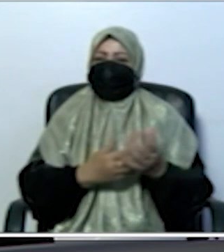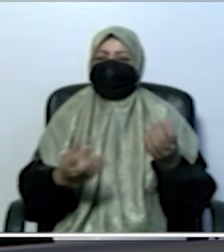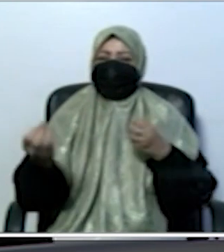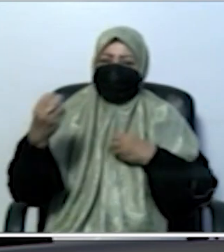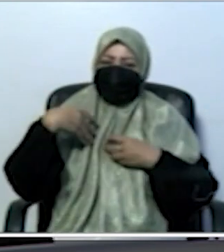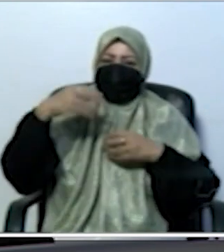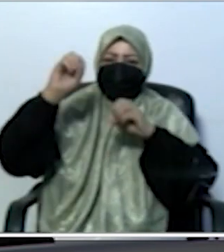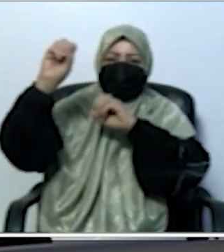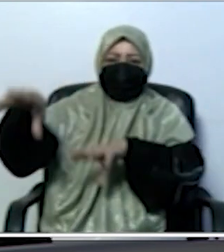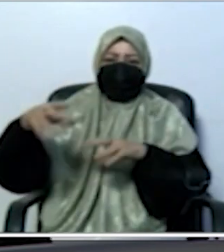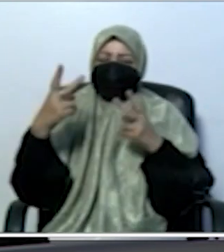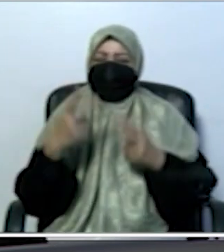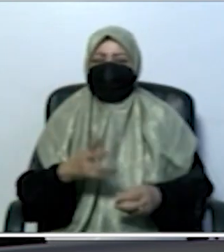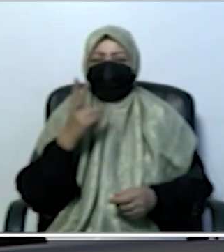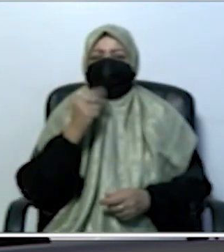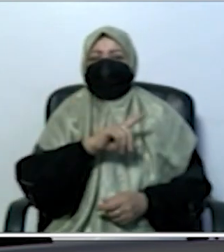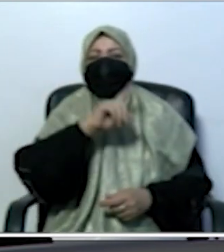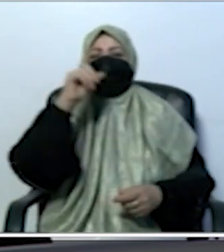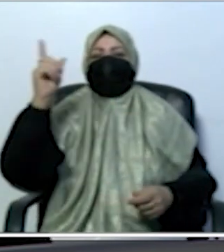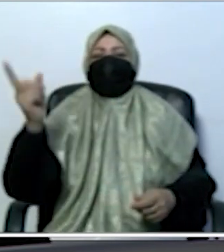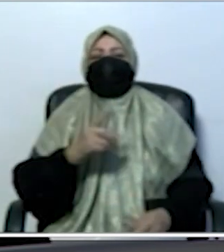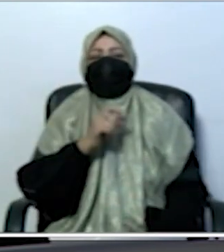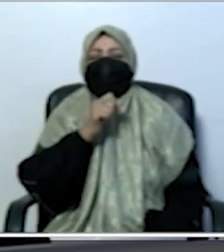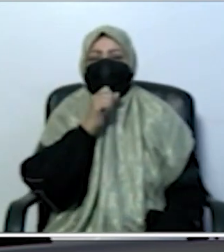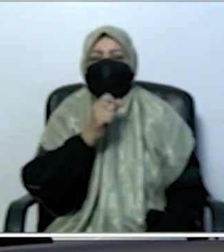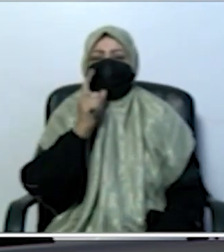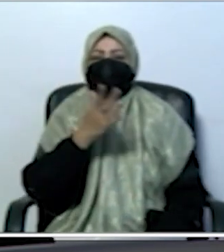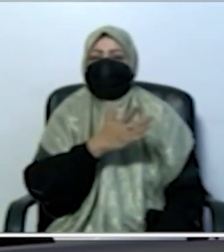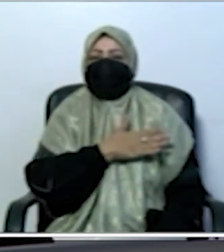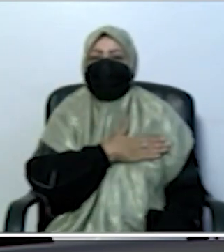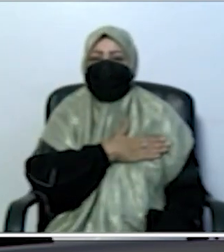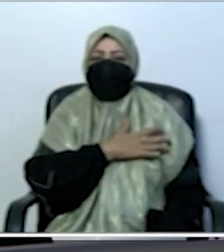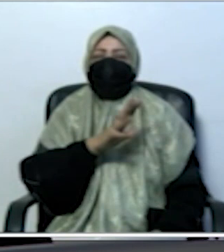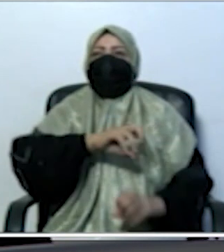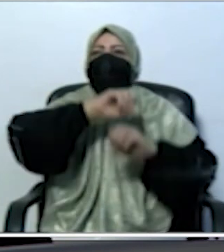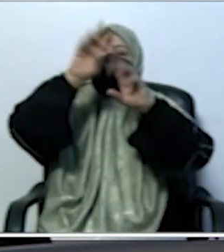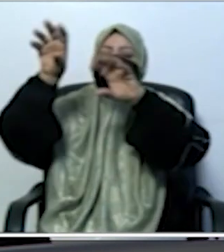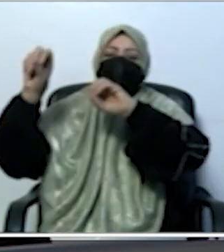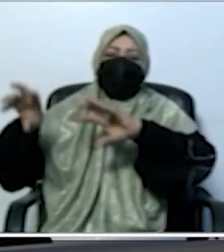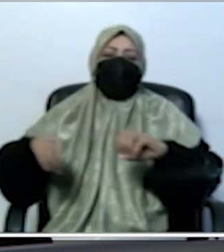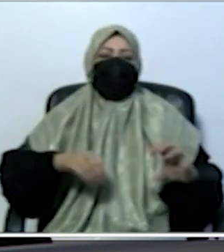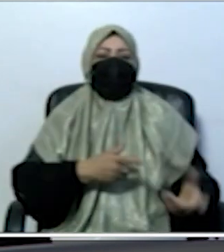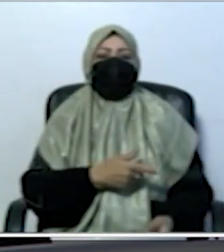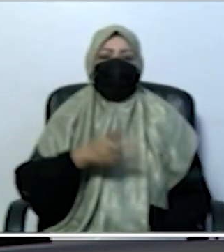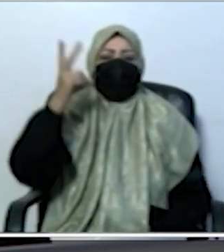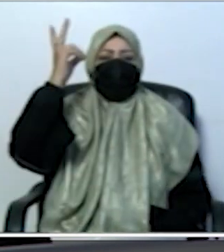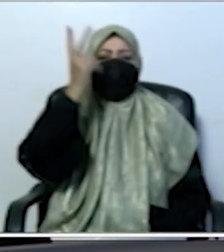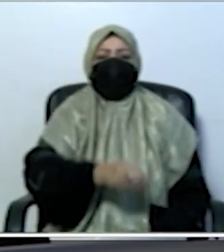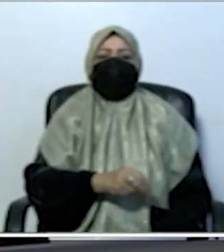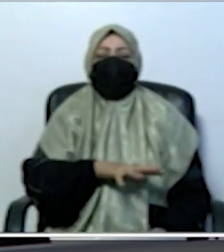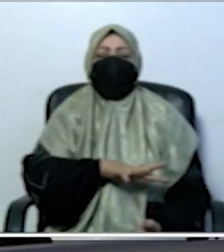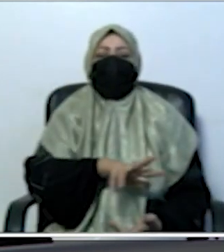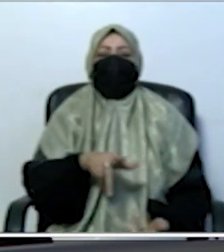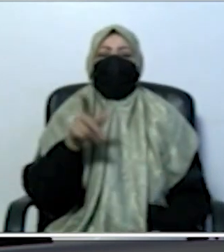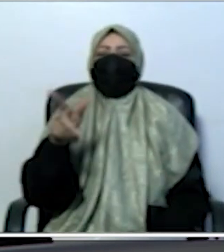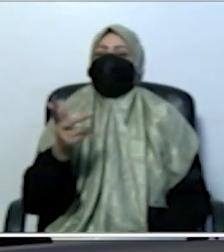هذه المرأة إذا دعت لوطنها بالخير فالخير يرجع إليها، وأما إذا دعت عليه بالشر فما الفائدة التي ستجنيها؟ ثم هذا البلد لا